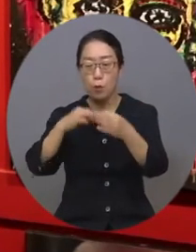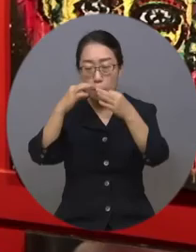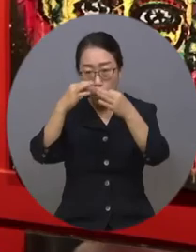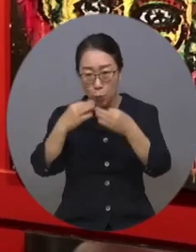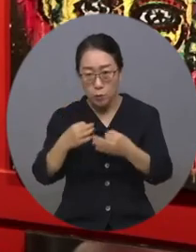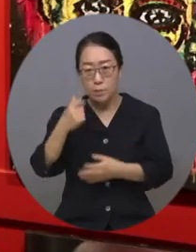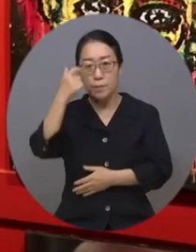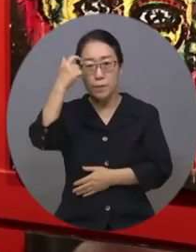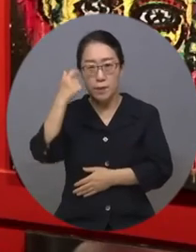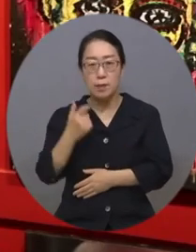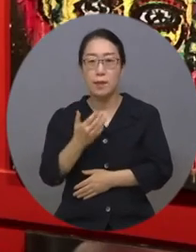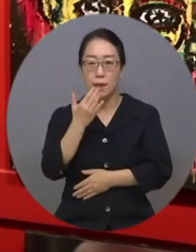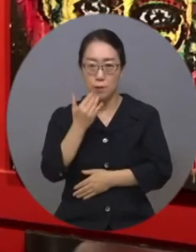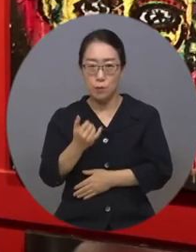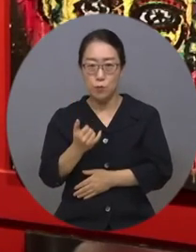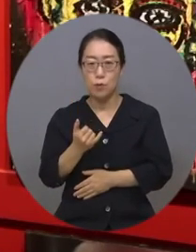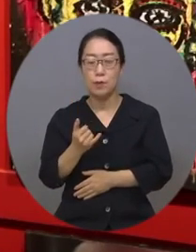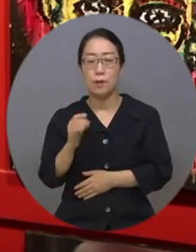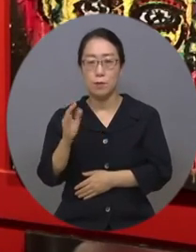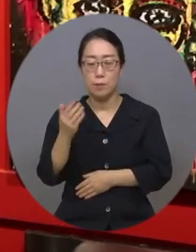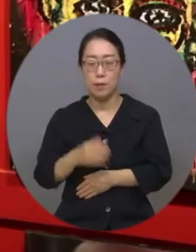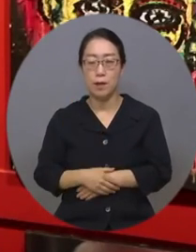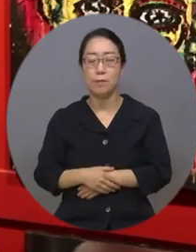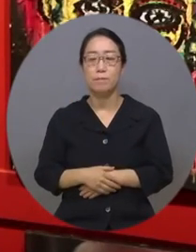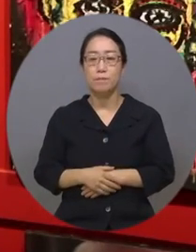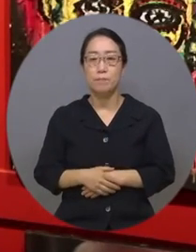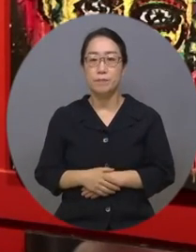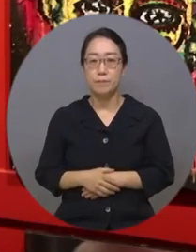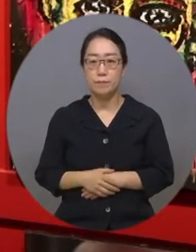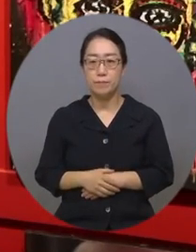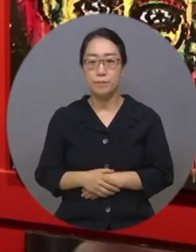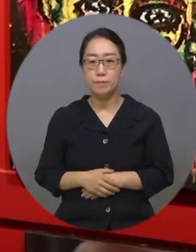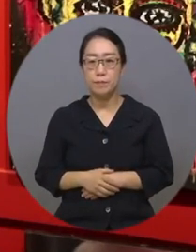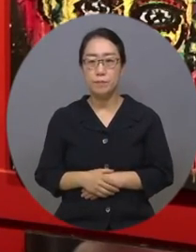자아를 생각해보는 자리가 되고 있습니다. 복지TV 뉴스 이소영입니다.